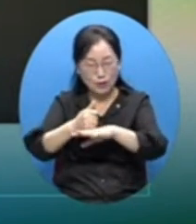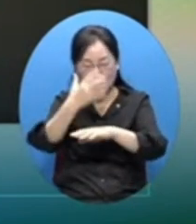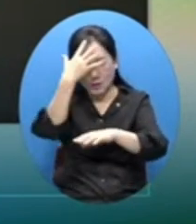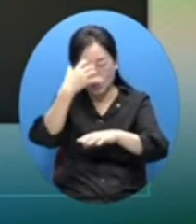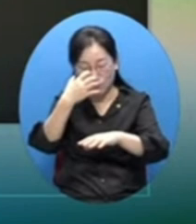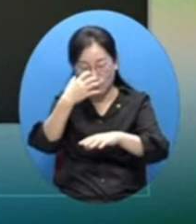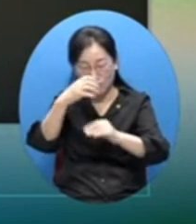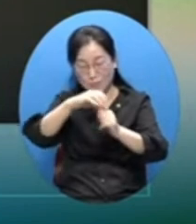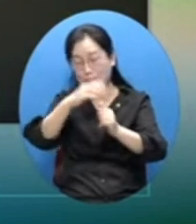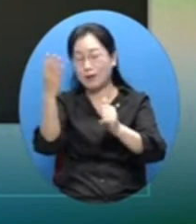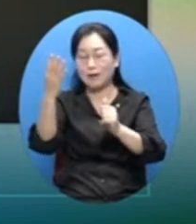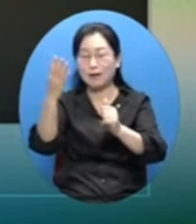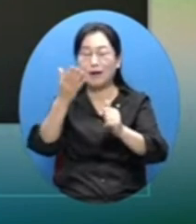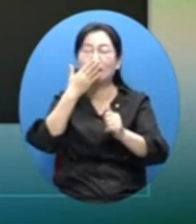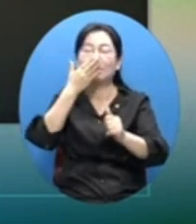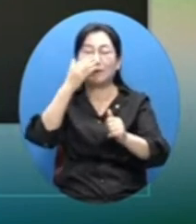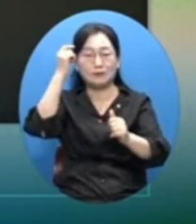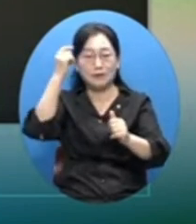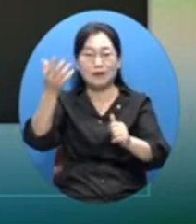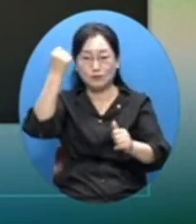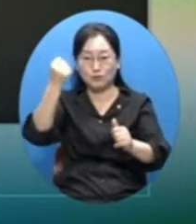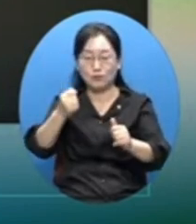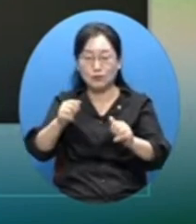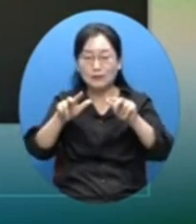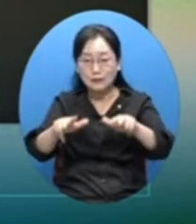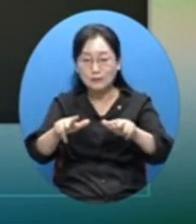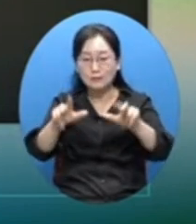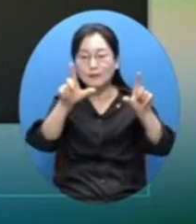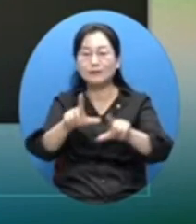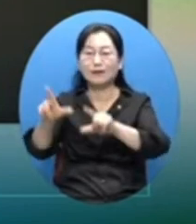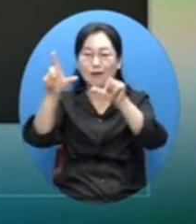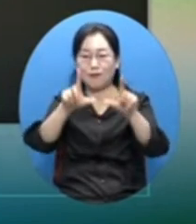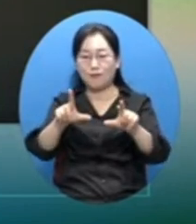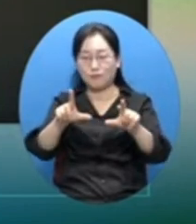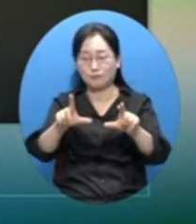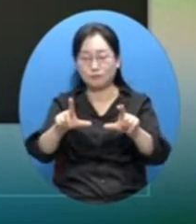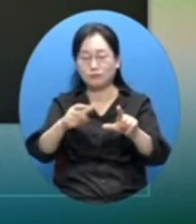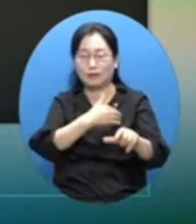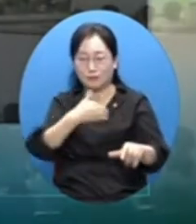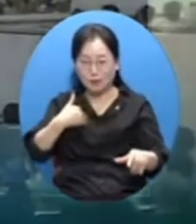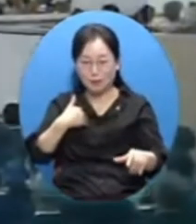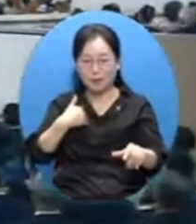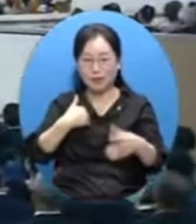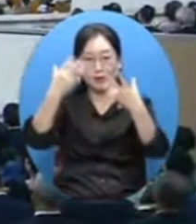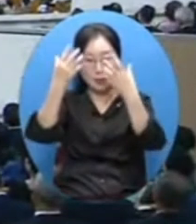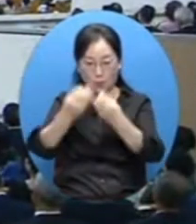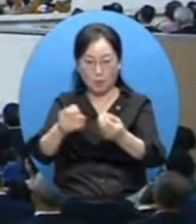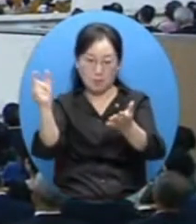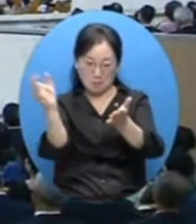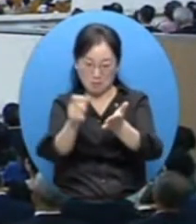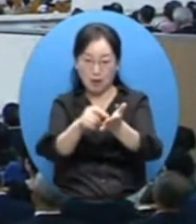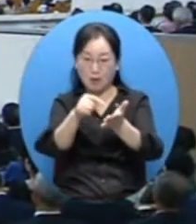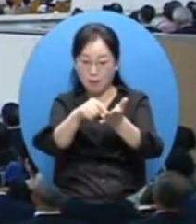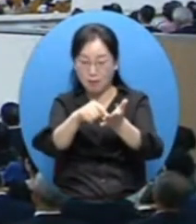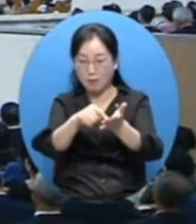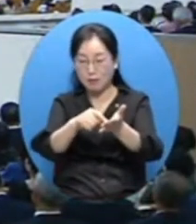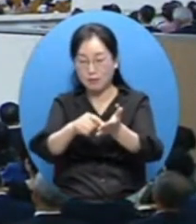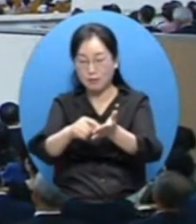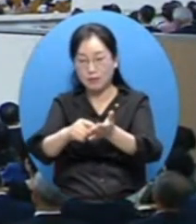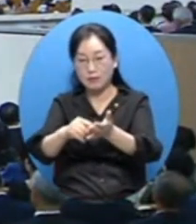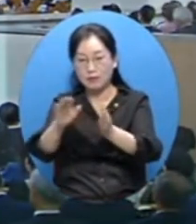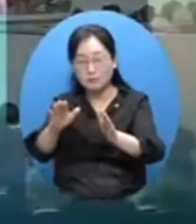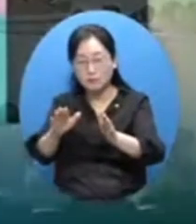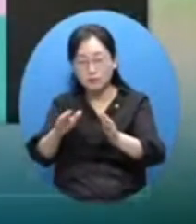있다고 말하면서 오늘을 살아가는 법을 당당하게 기록하고 있습니다. 이 책을 읽은 한국의 백세라고